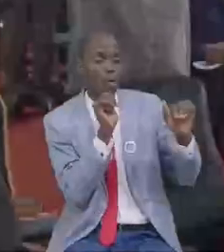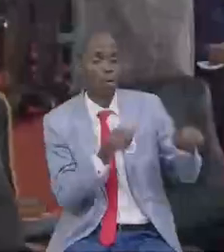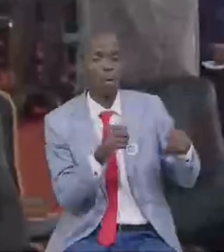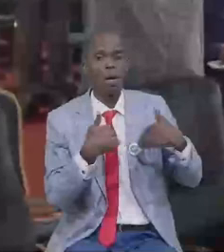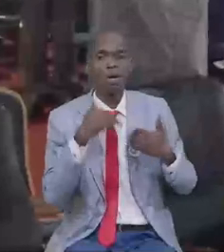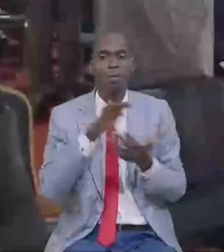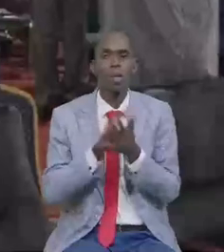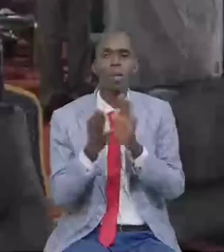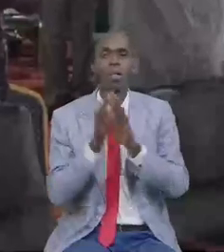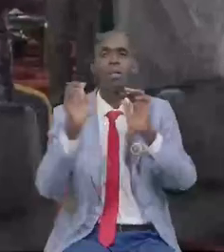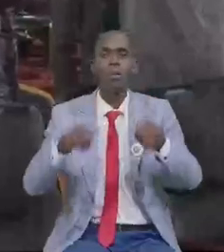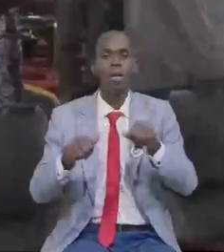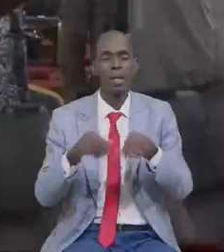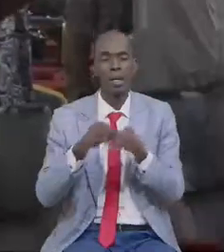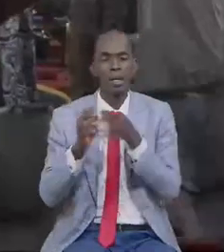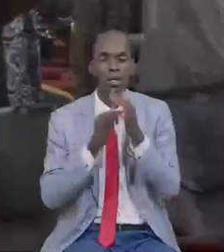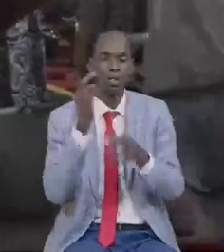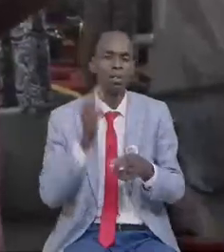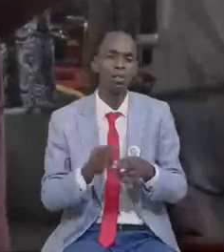L'impossible est devenu possible.